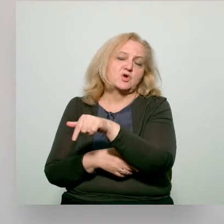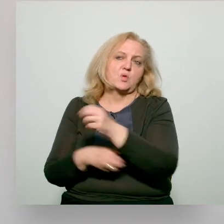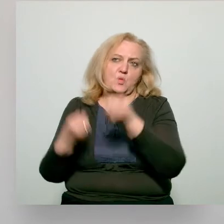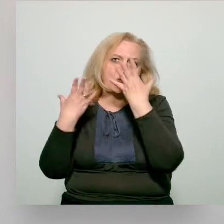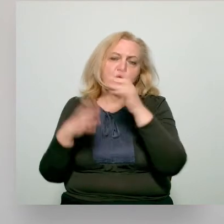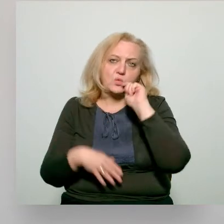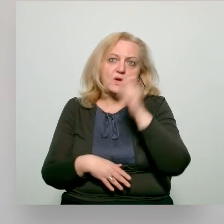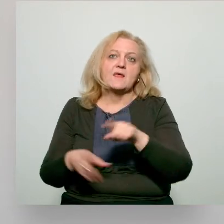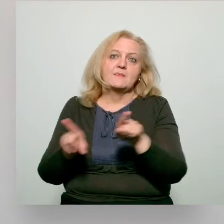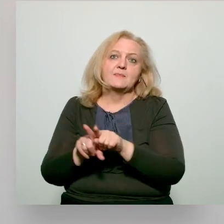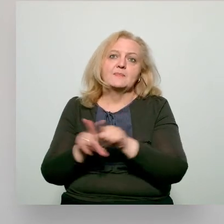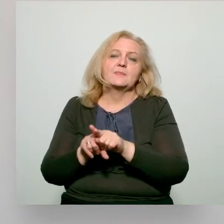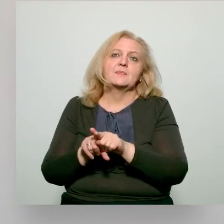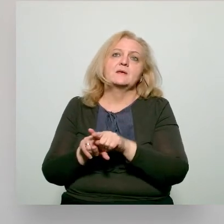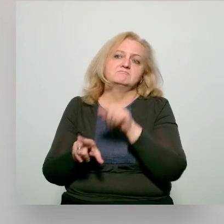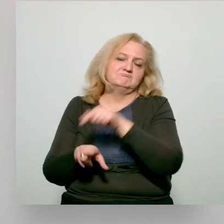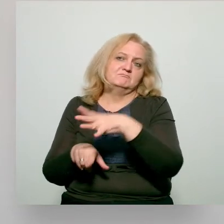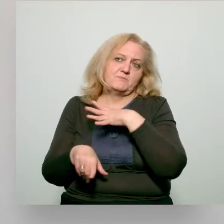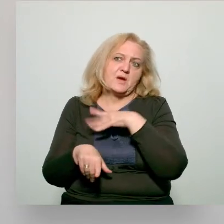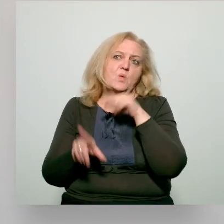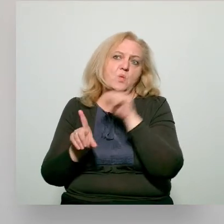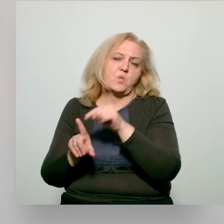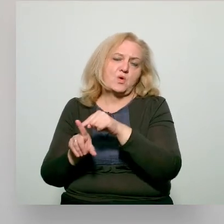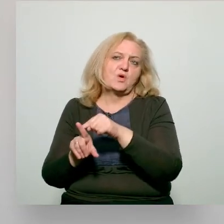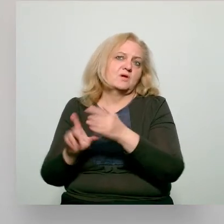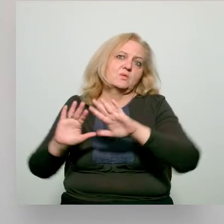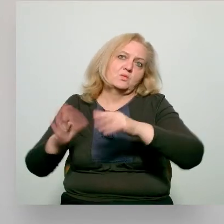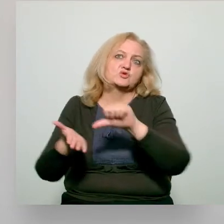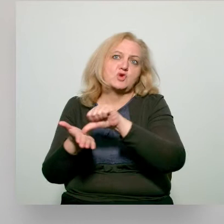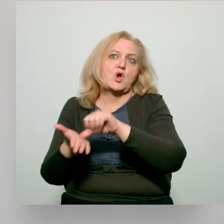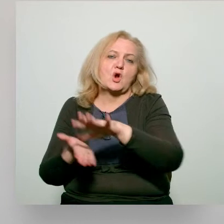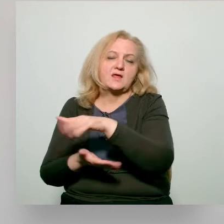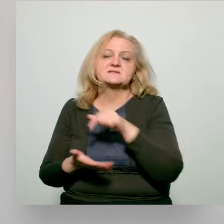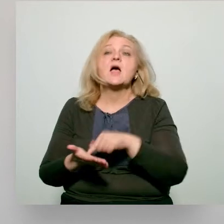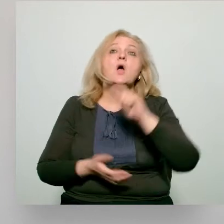Republiki Radzieckiej. Ukraina była różnorodna. Rzeczywiście Ukraina